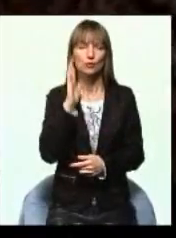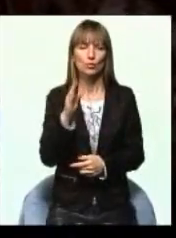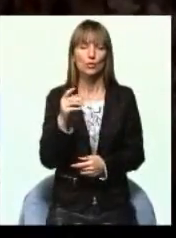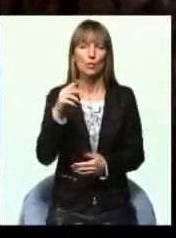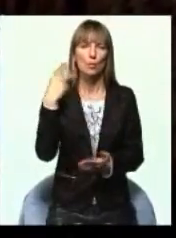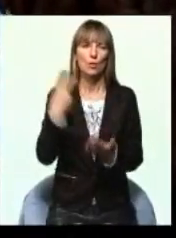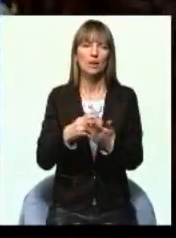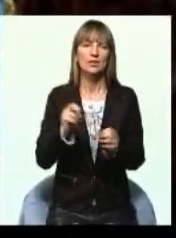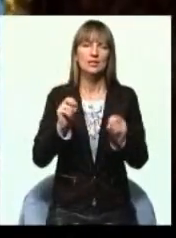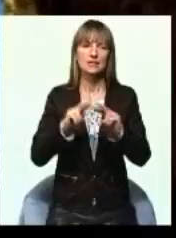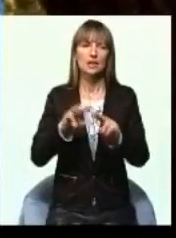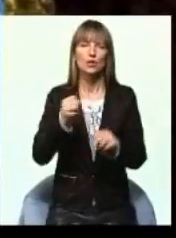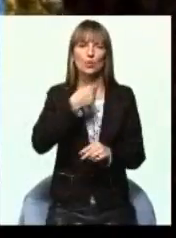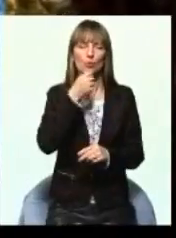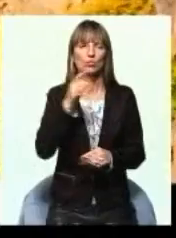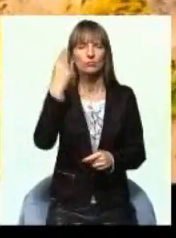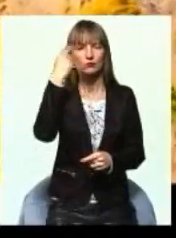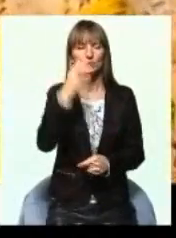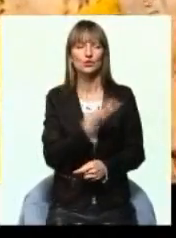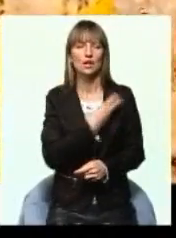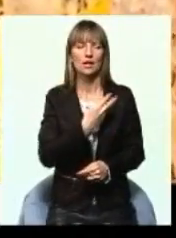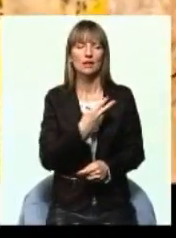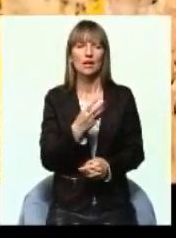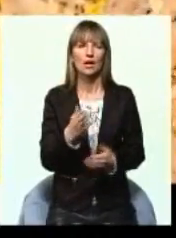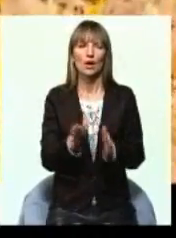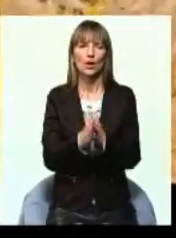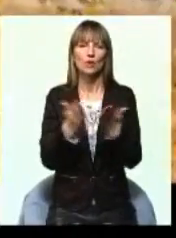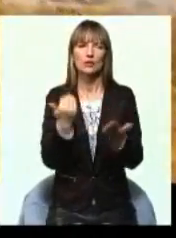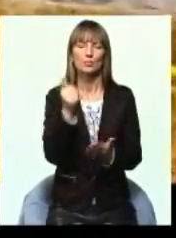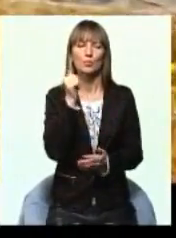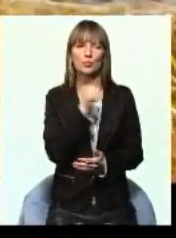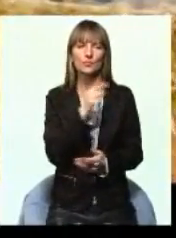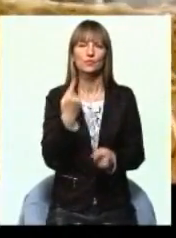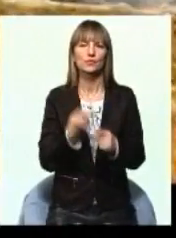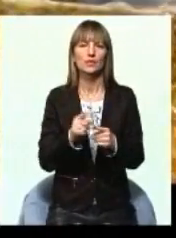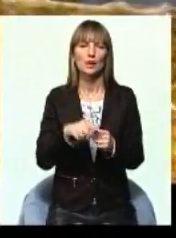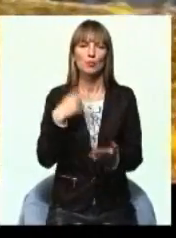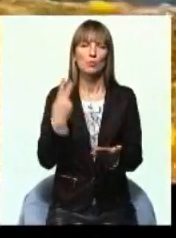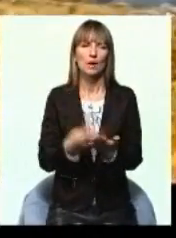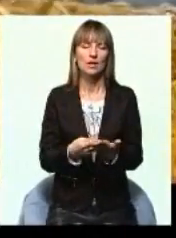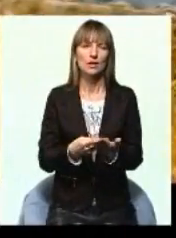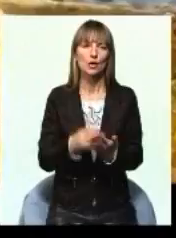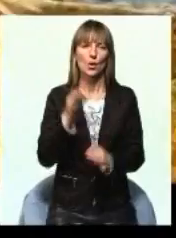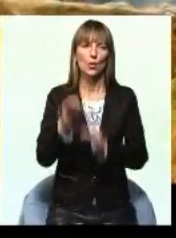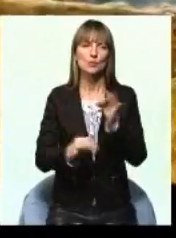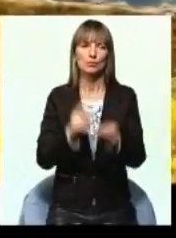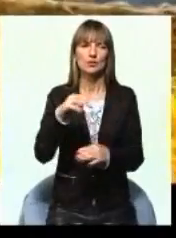падати зірка, а дорослі будуть загадувати бажання, розкрийте їм таємницю цих падаючих космічних тіл.